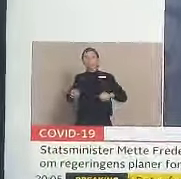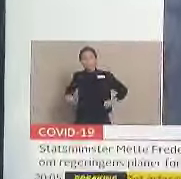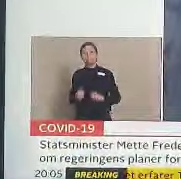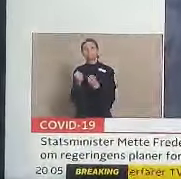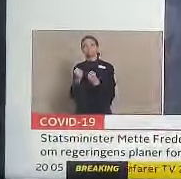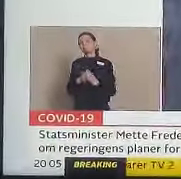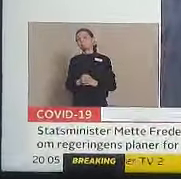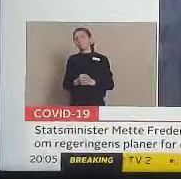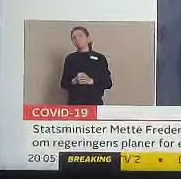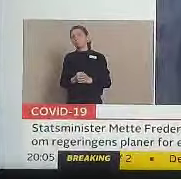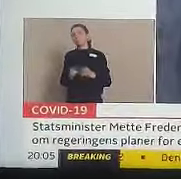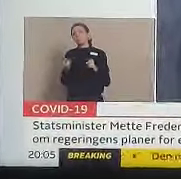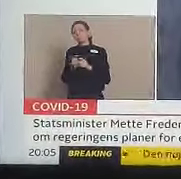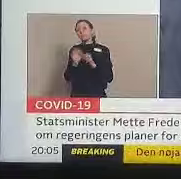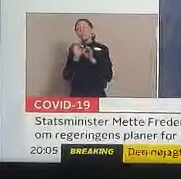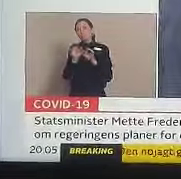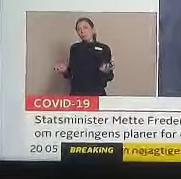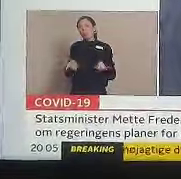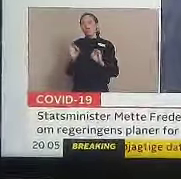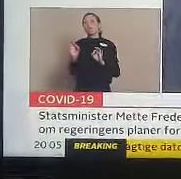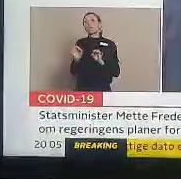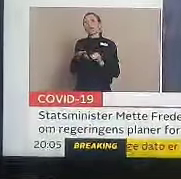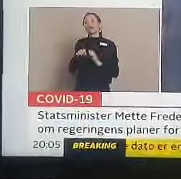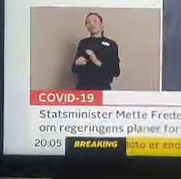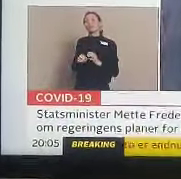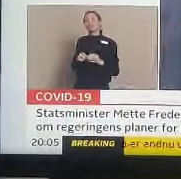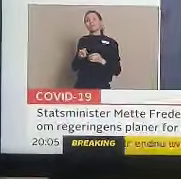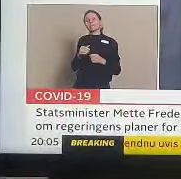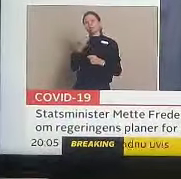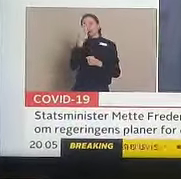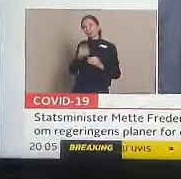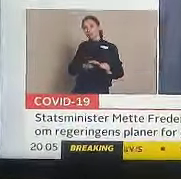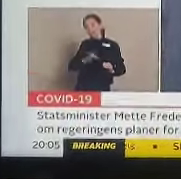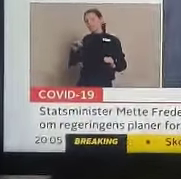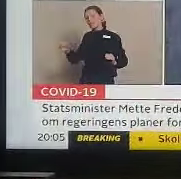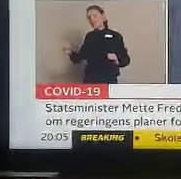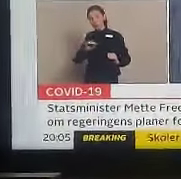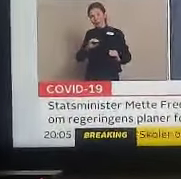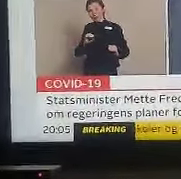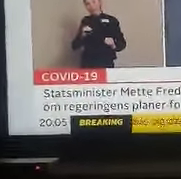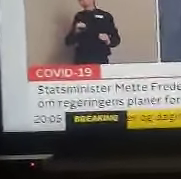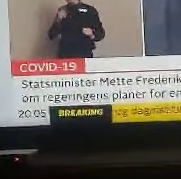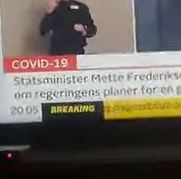الدنمارك على أن تفتح المدارس لاستقبال طلاب